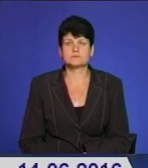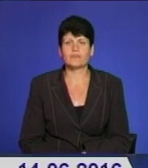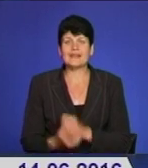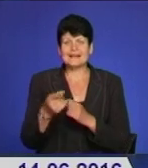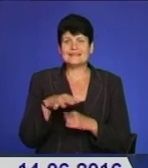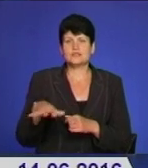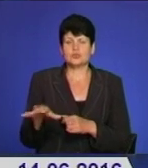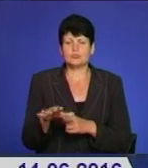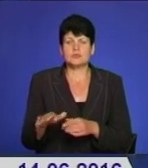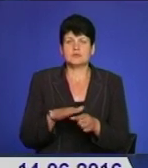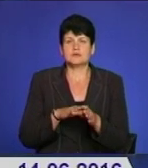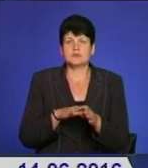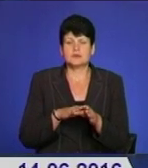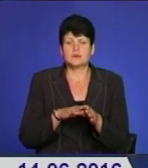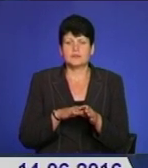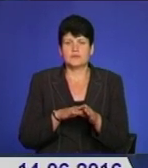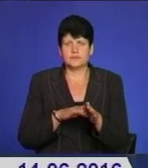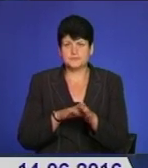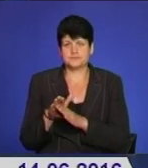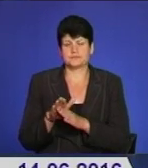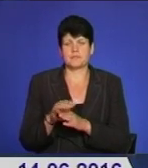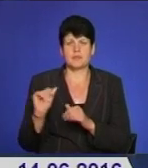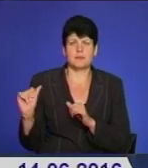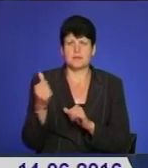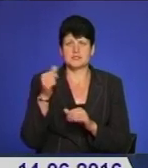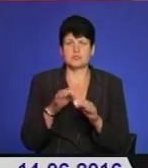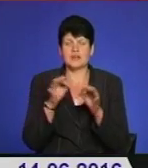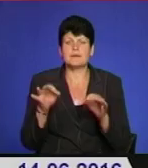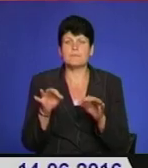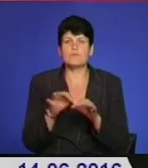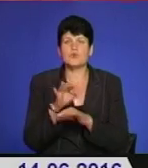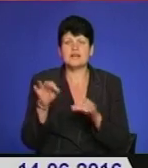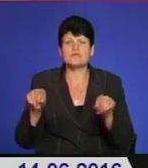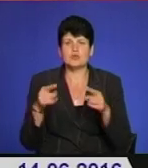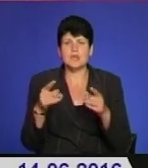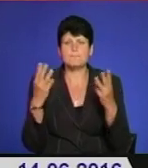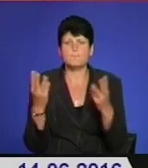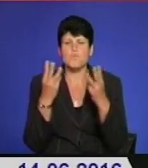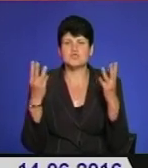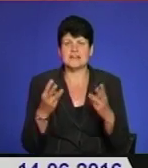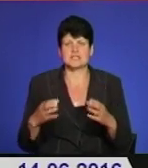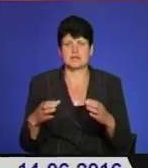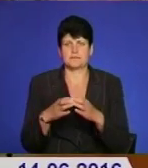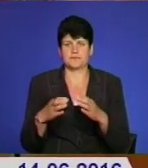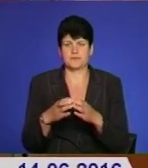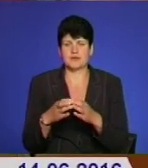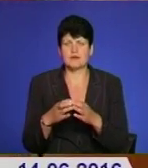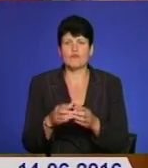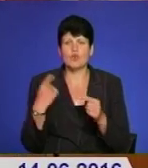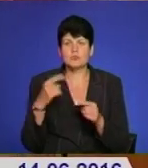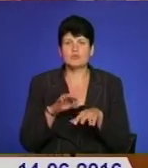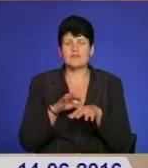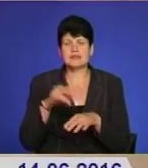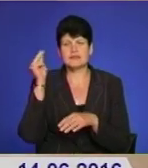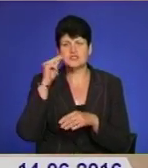На Тернопільщині реалізовують пілотний проект створення місцевих пожежних команд та розвитку добровільної пожежної охорони. В області провели